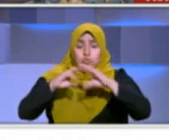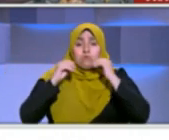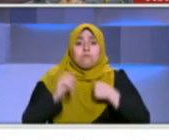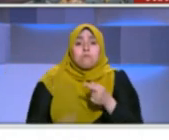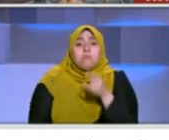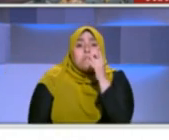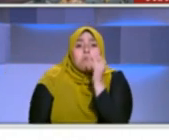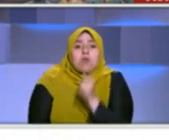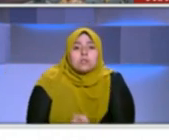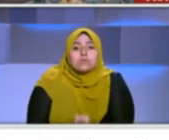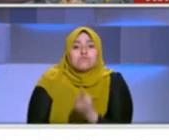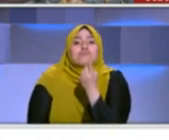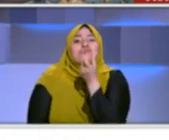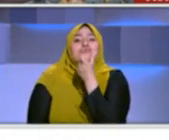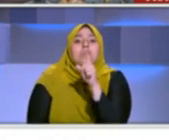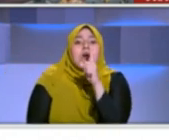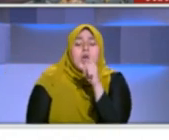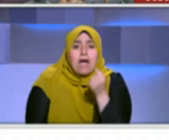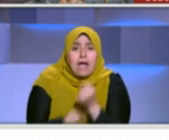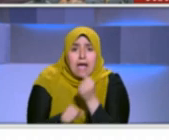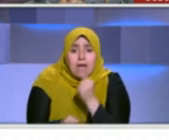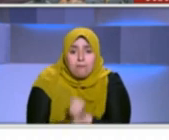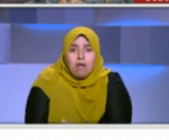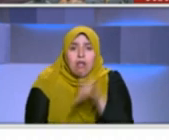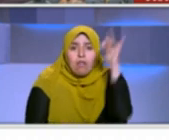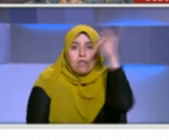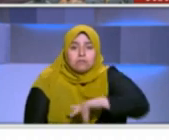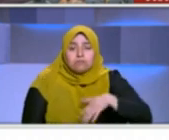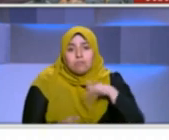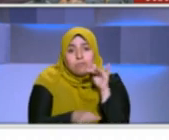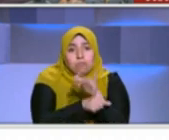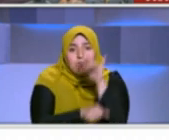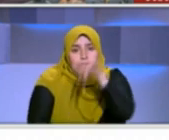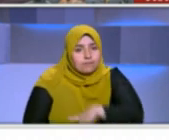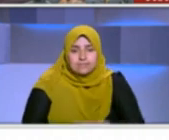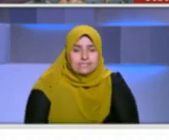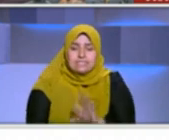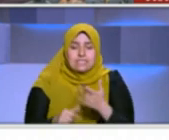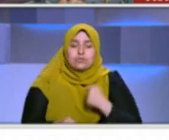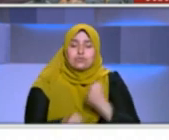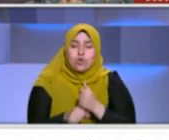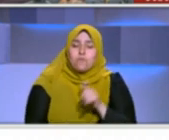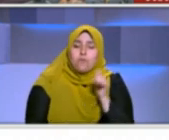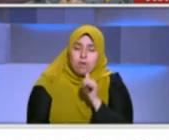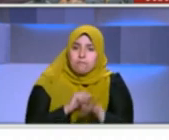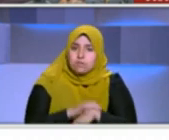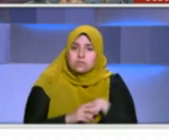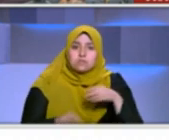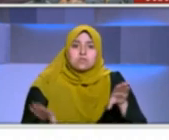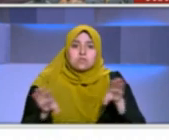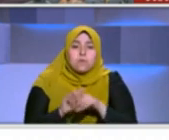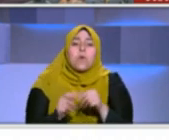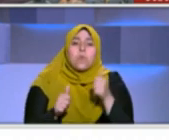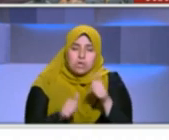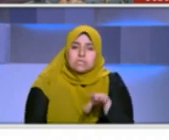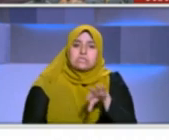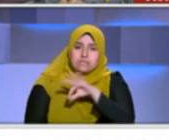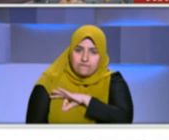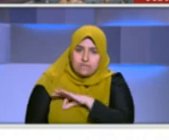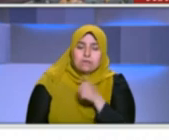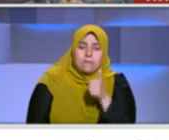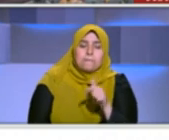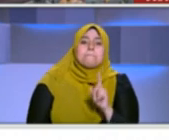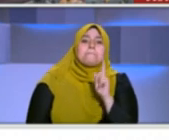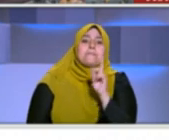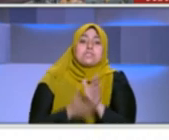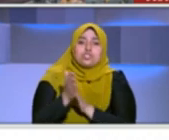واحد من العماله اللي تم تسريحها. ده مهم جدا ان احنا ننتبه ان هو التبرعات امر جيد طبعا طبعا بنشجع الناس،